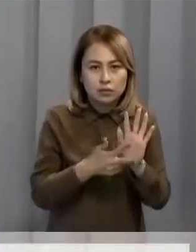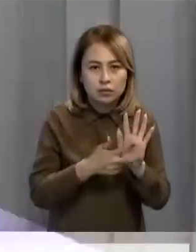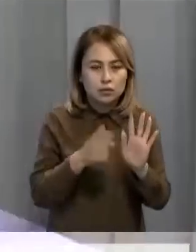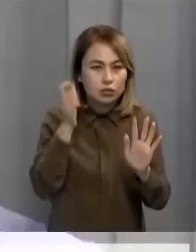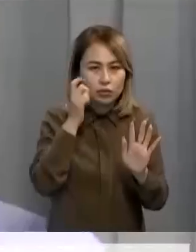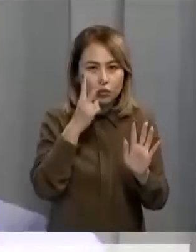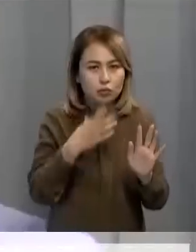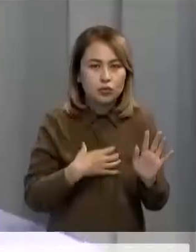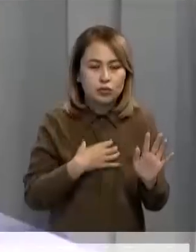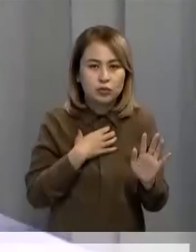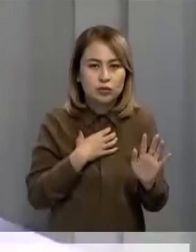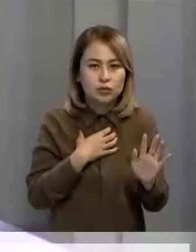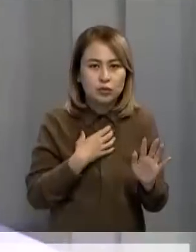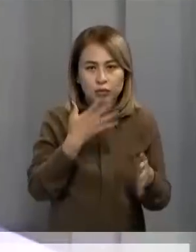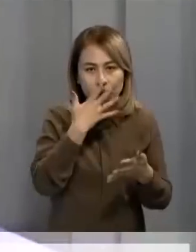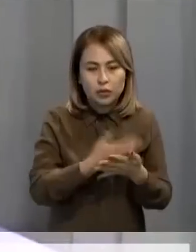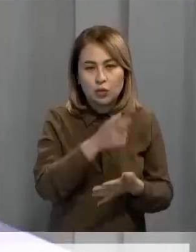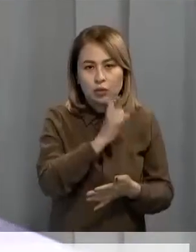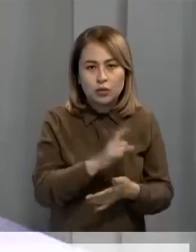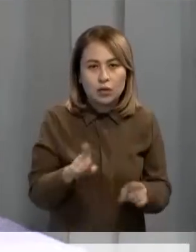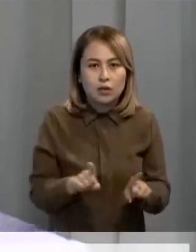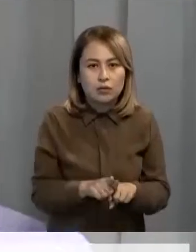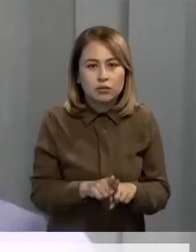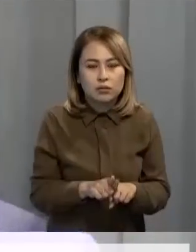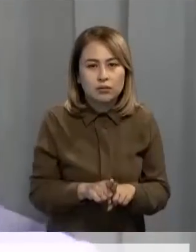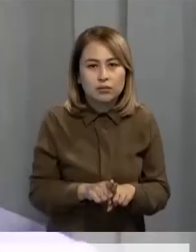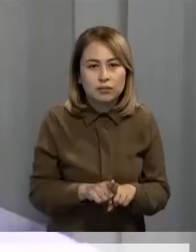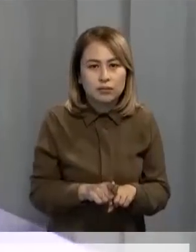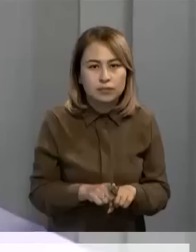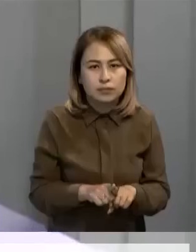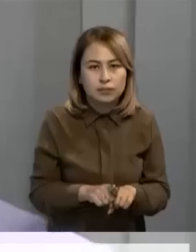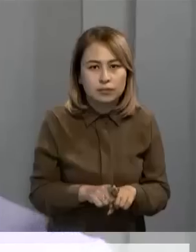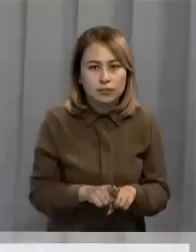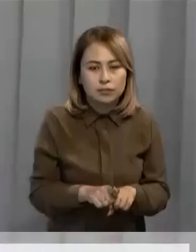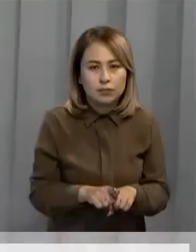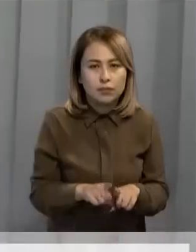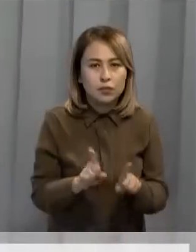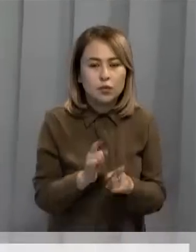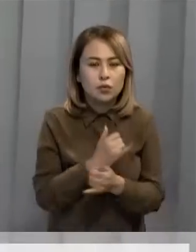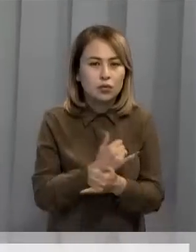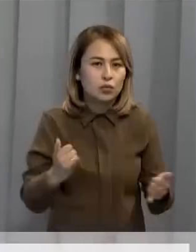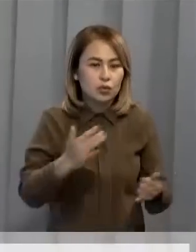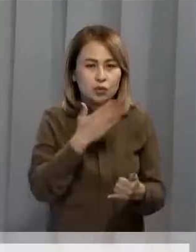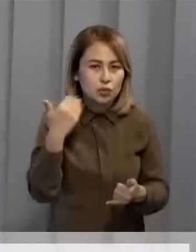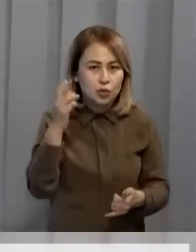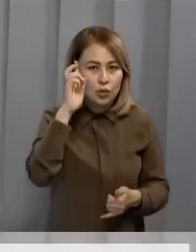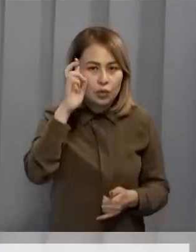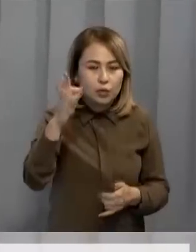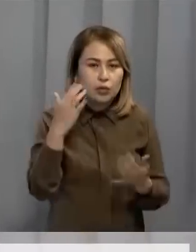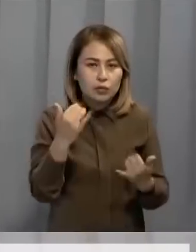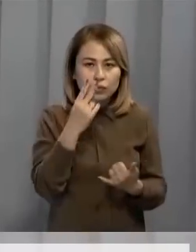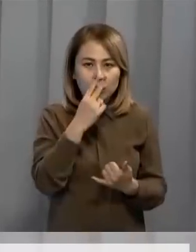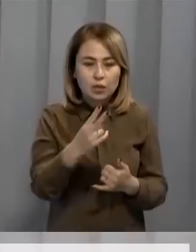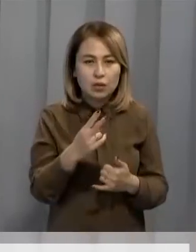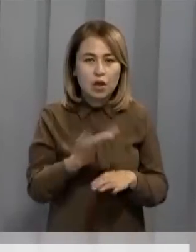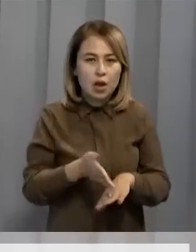бар ма? Бұл өз азаматтарымызға деген не деген мейірімсіздік. Үкімет бүгінде қарастырып жатыр,